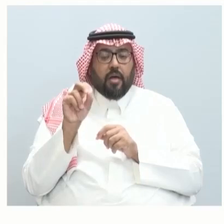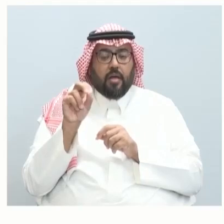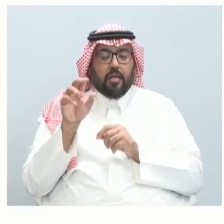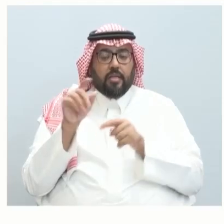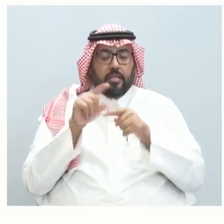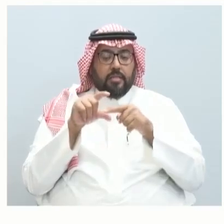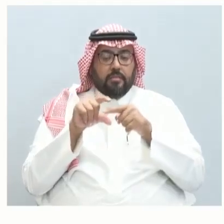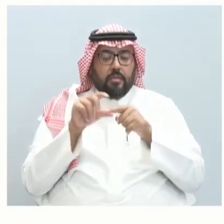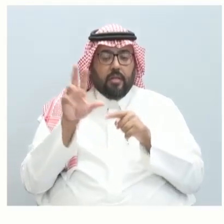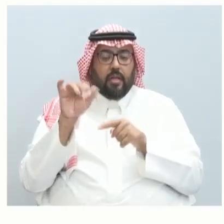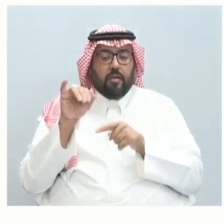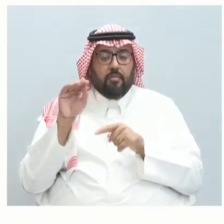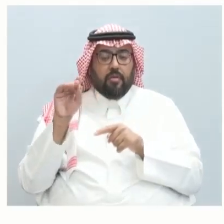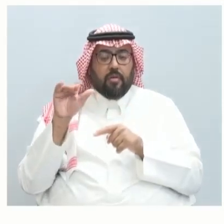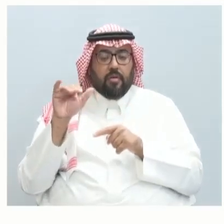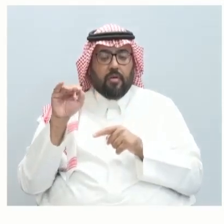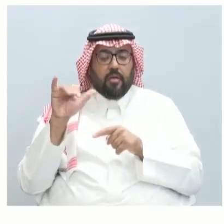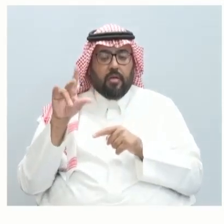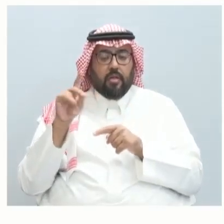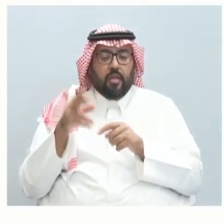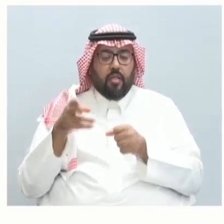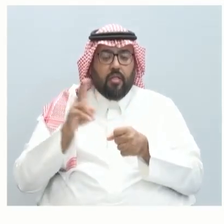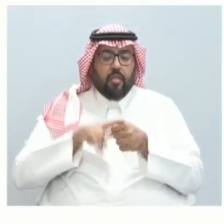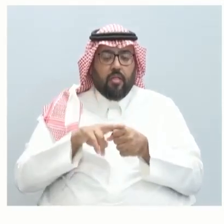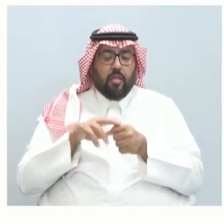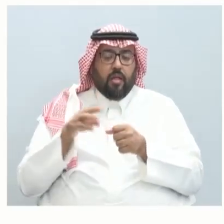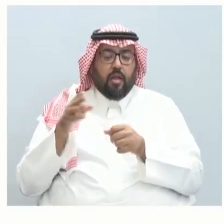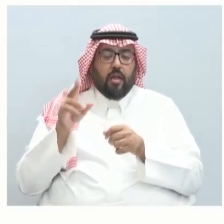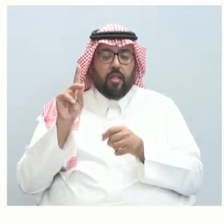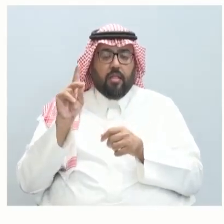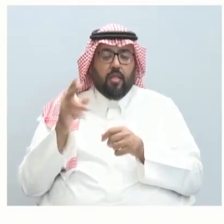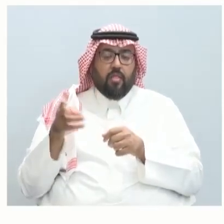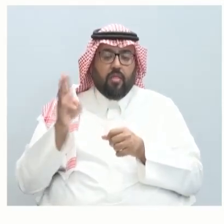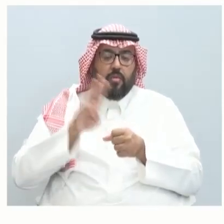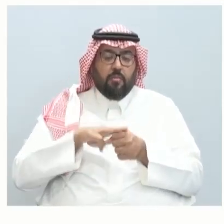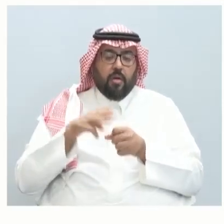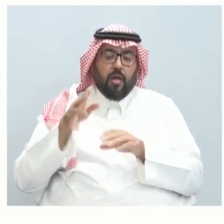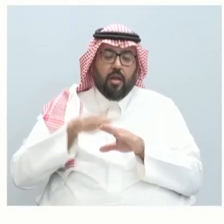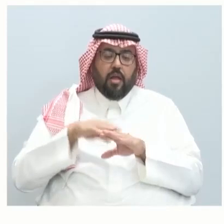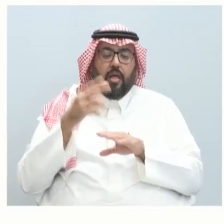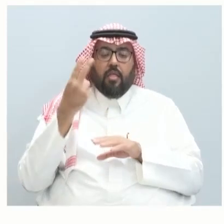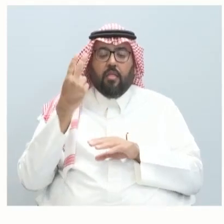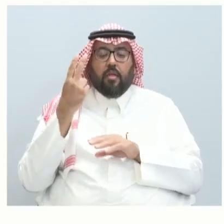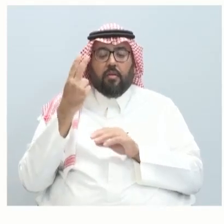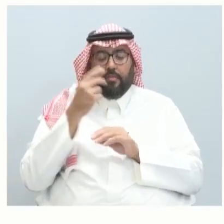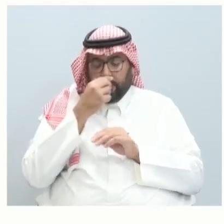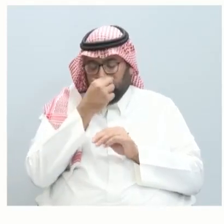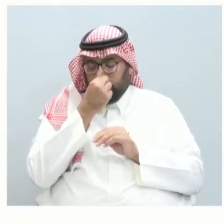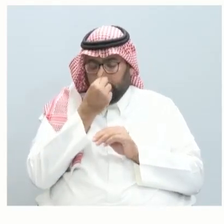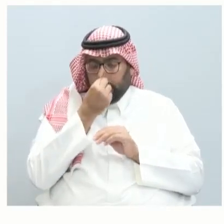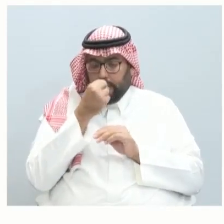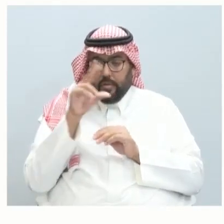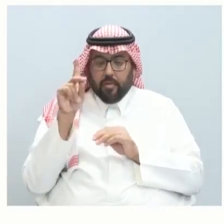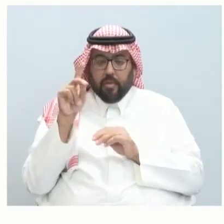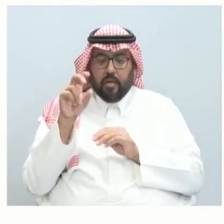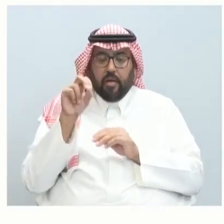قسمه المحيط على طاء ومن ثم على اثنان بارك الله فيكم على طاء سيعطيني ماذا